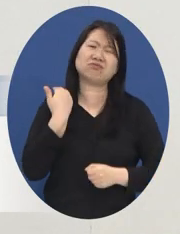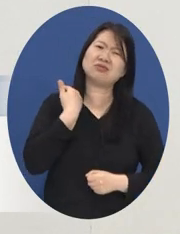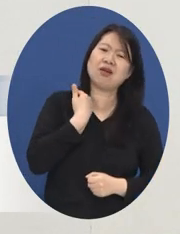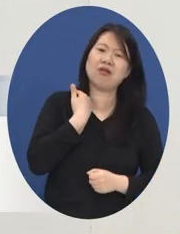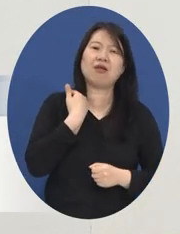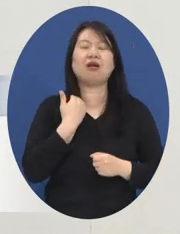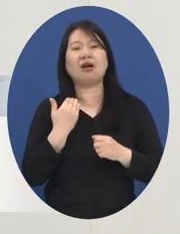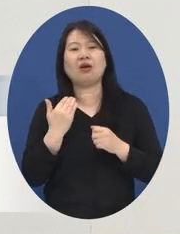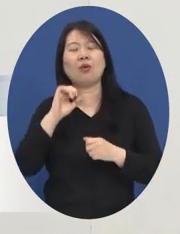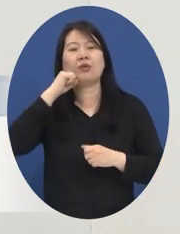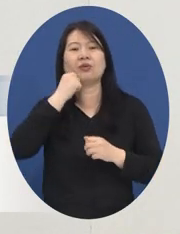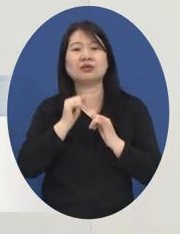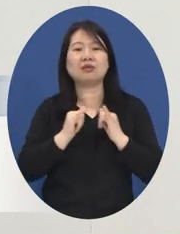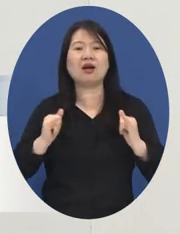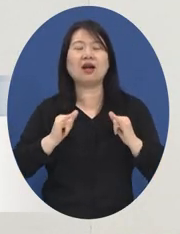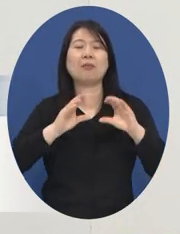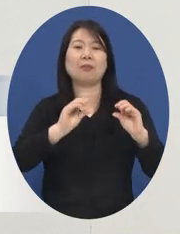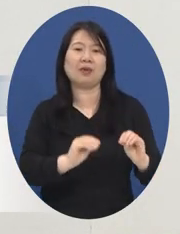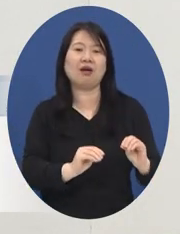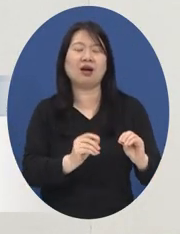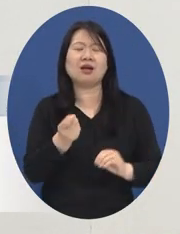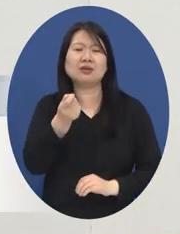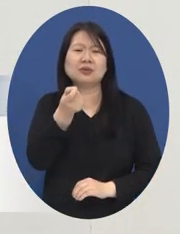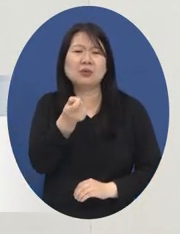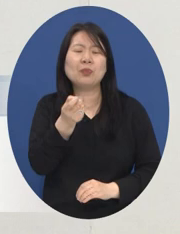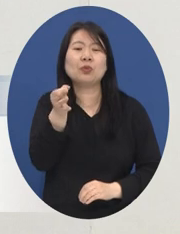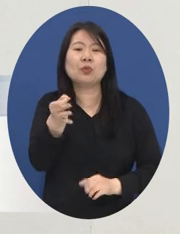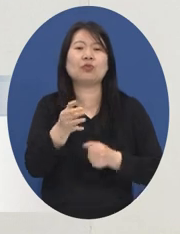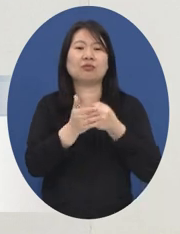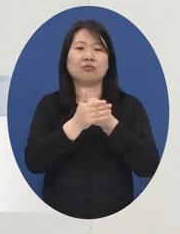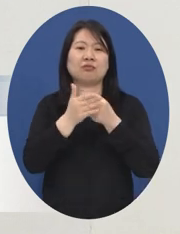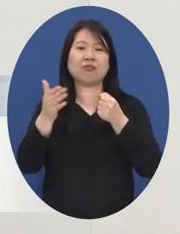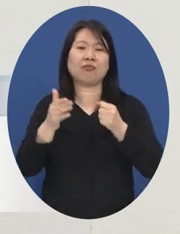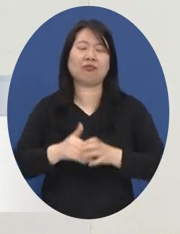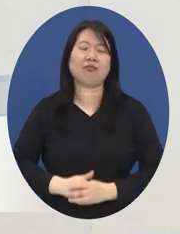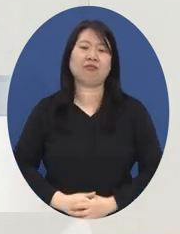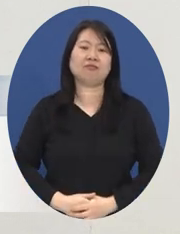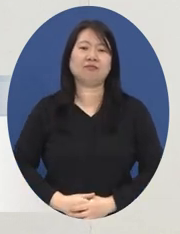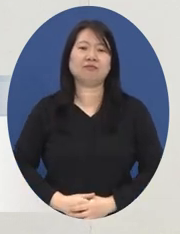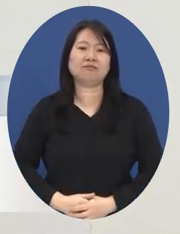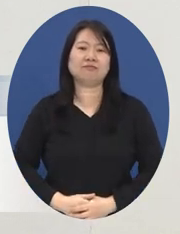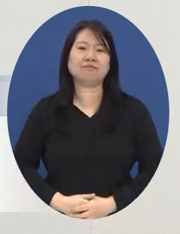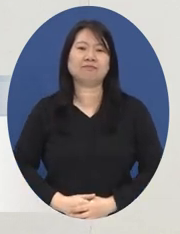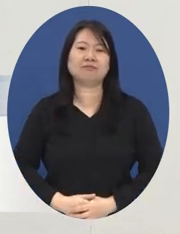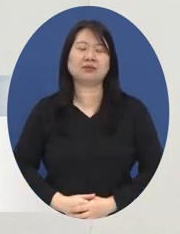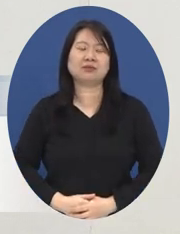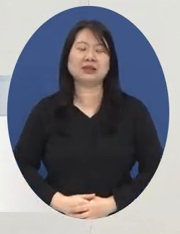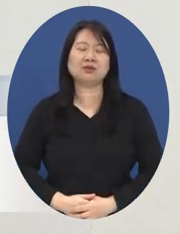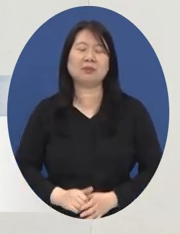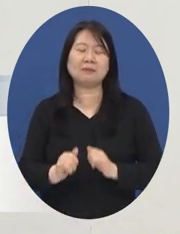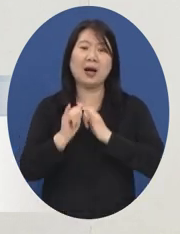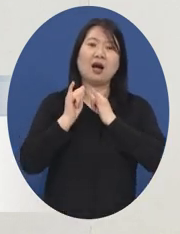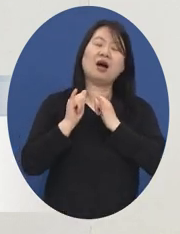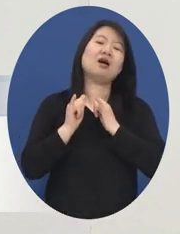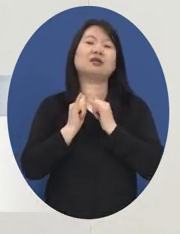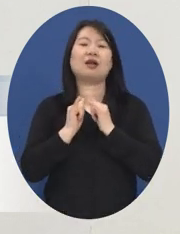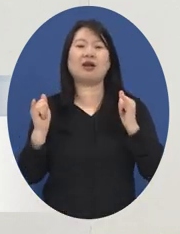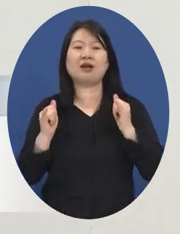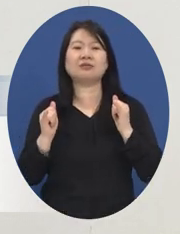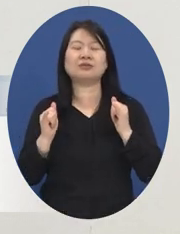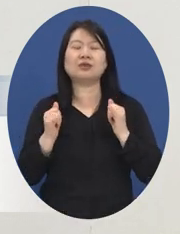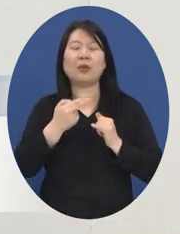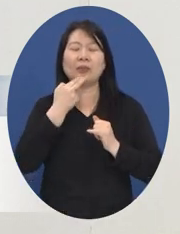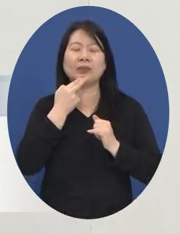없애고 정말로 소액의 그 돈 때문에 극단적 선택을 하거나 이런 사람들이 없도록